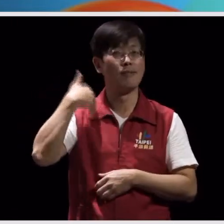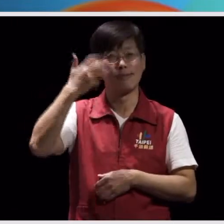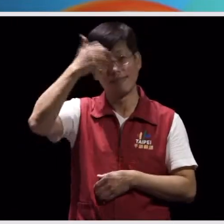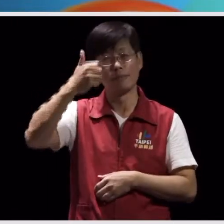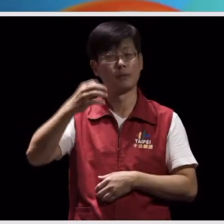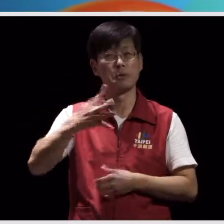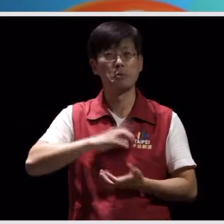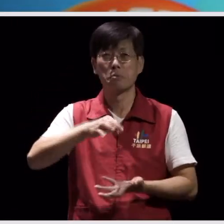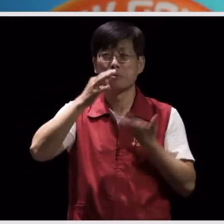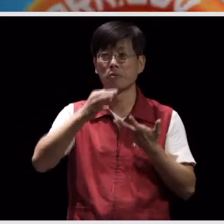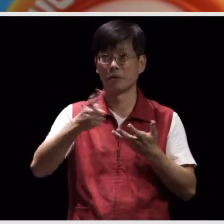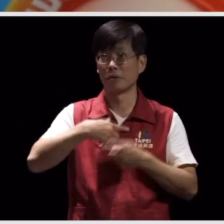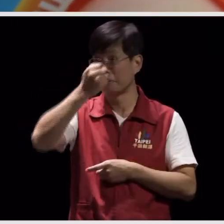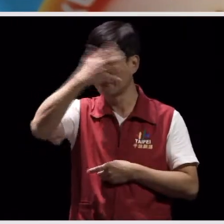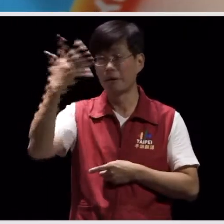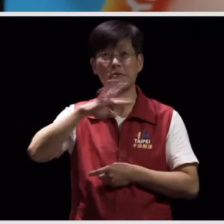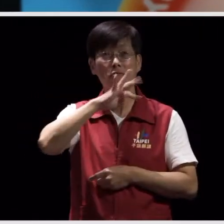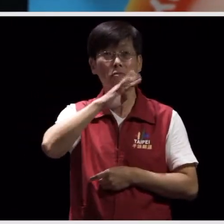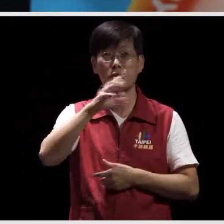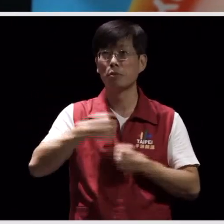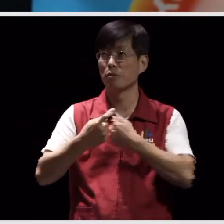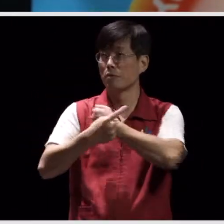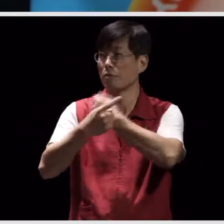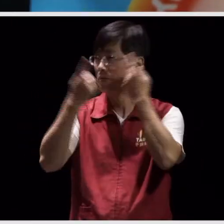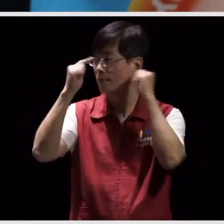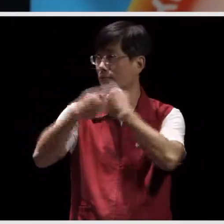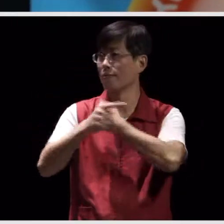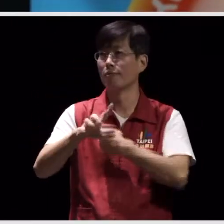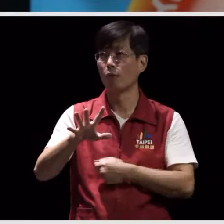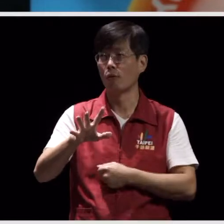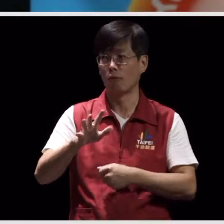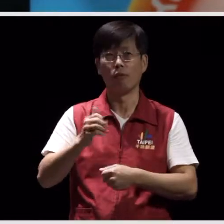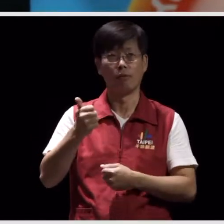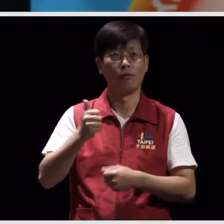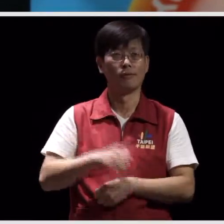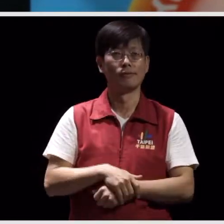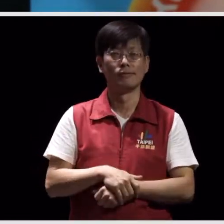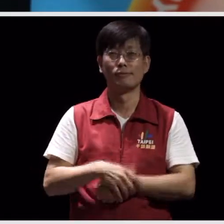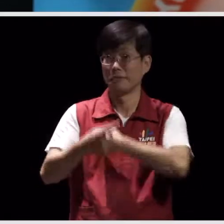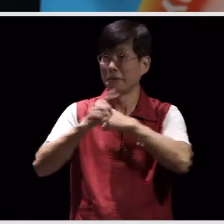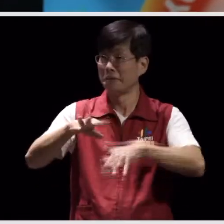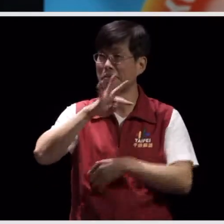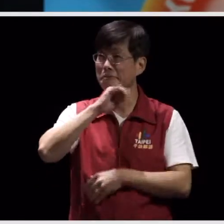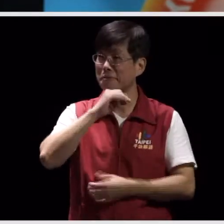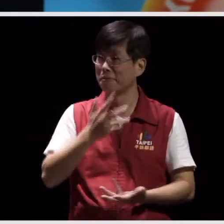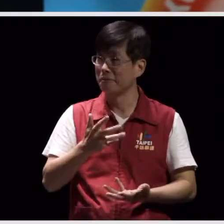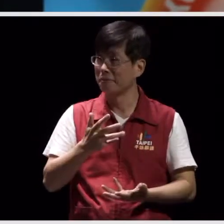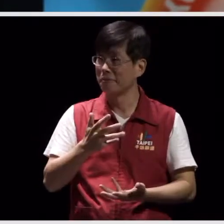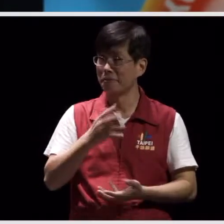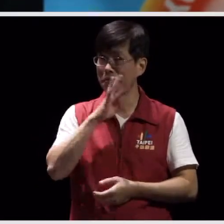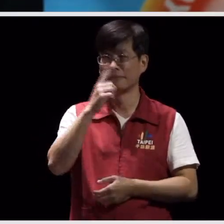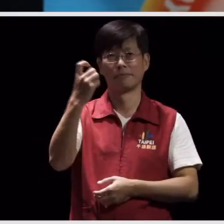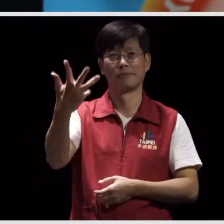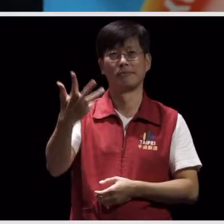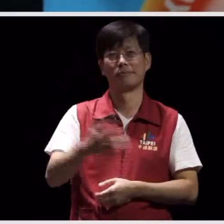他呢？这边最年轻的几岁？有没有大一的？有吗？很棒。好，对，大一现在几岁啊？